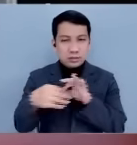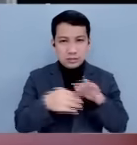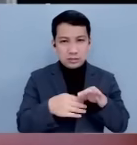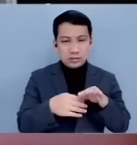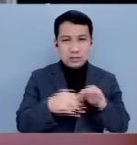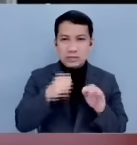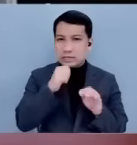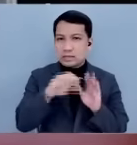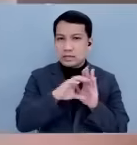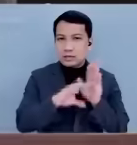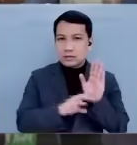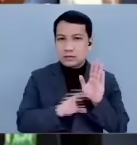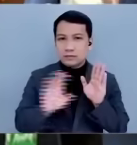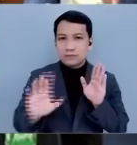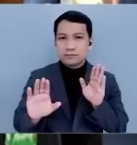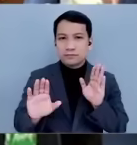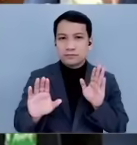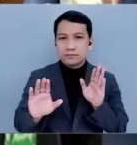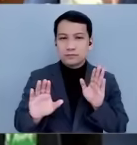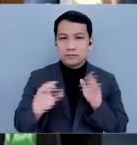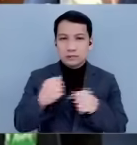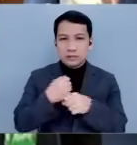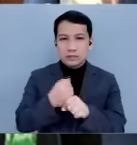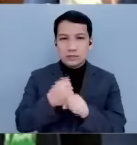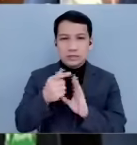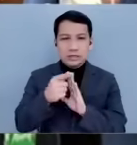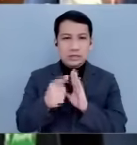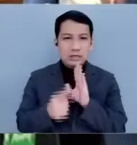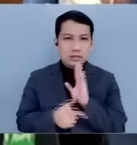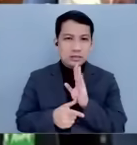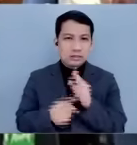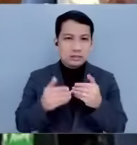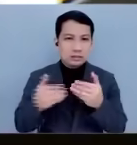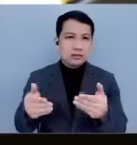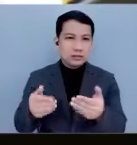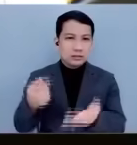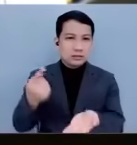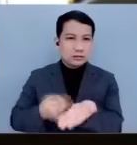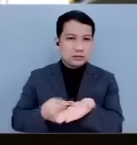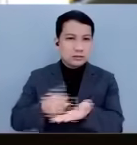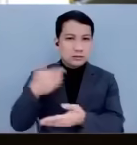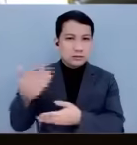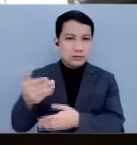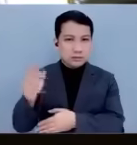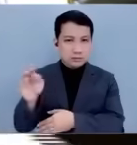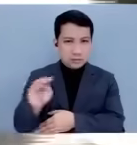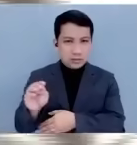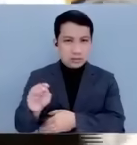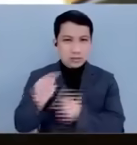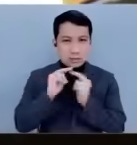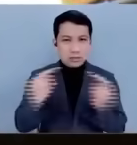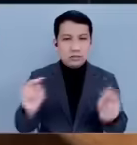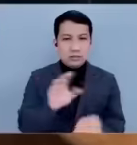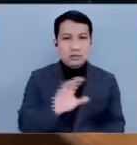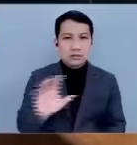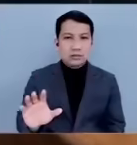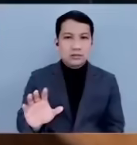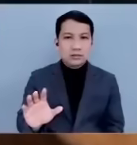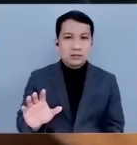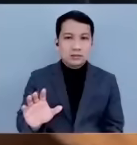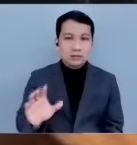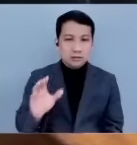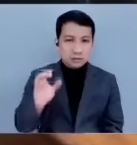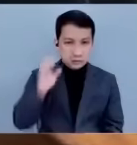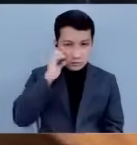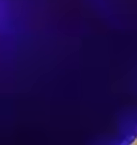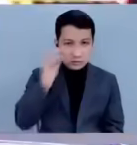of course prevailing laws. Itutuloy ang pagdinig sa Lunes. Nagbabalita mula sa frontline, Elaine Fulhencio,